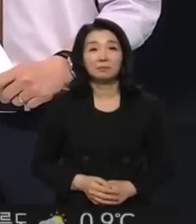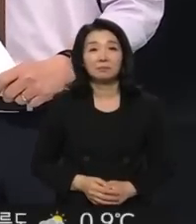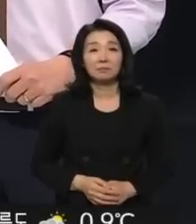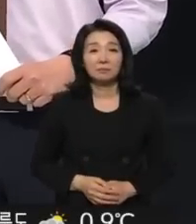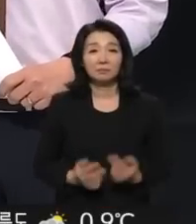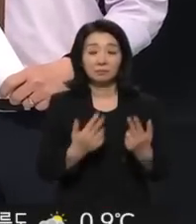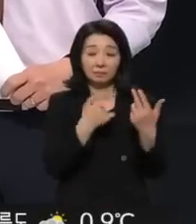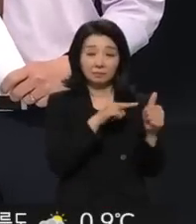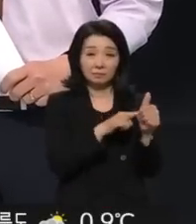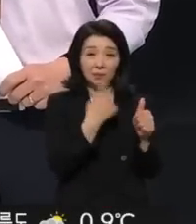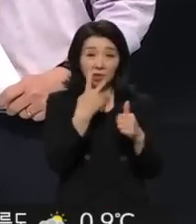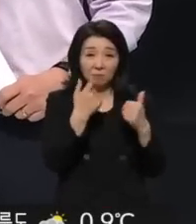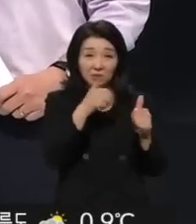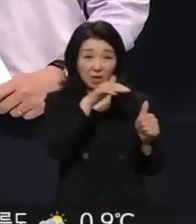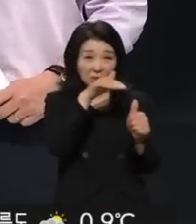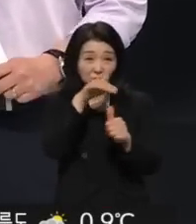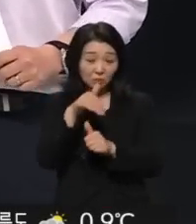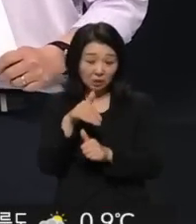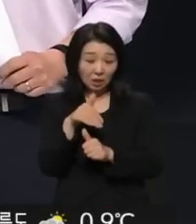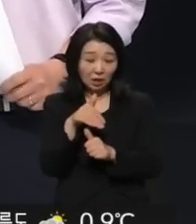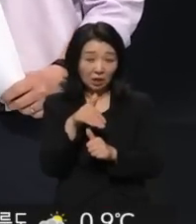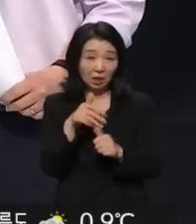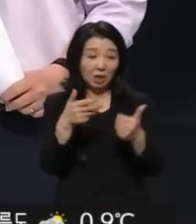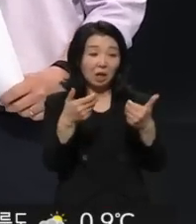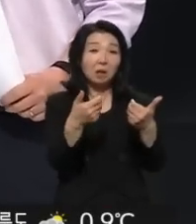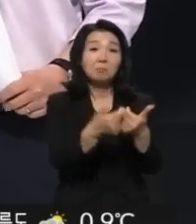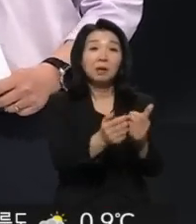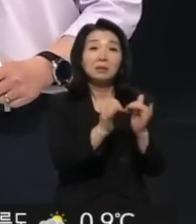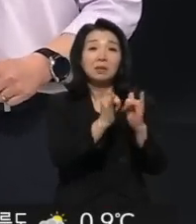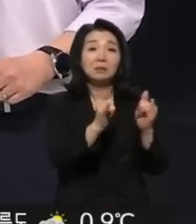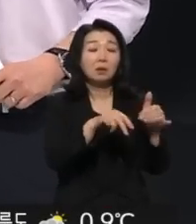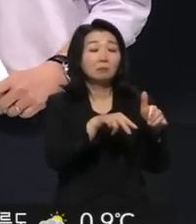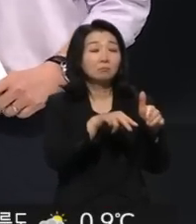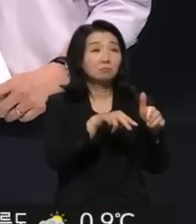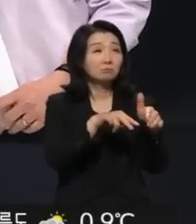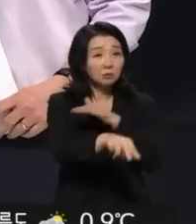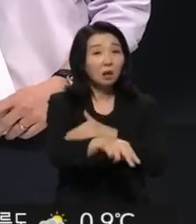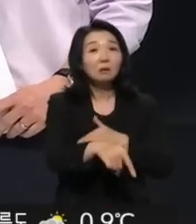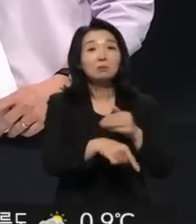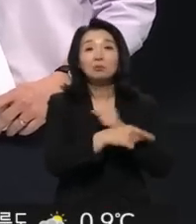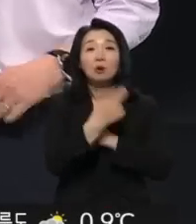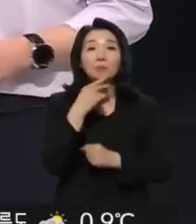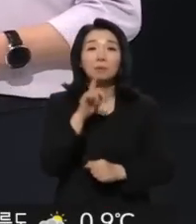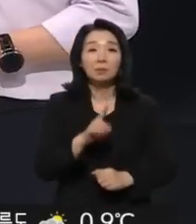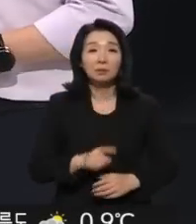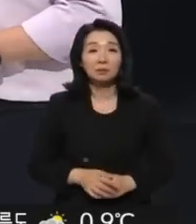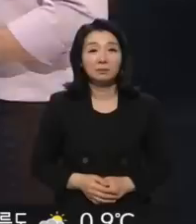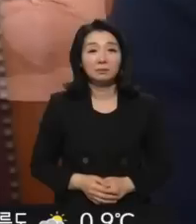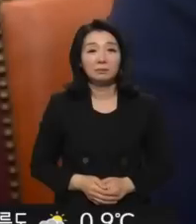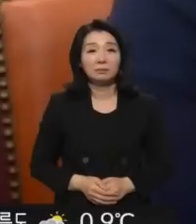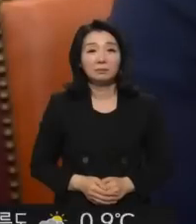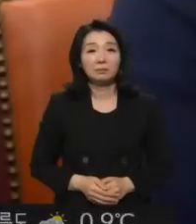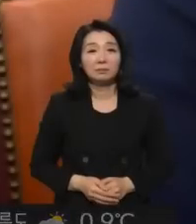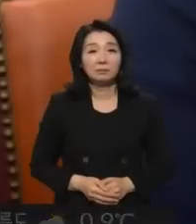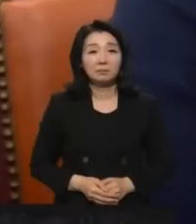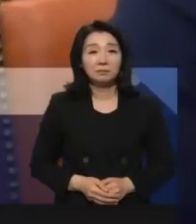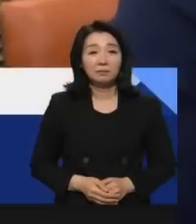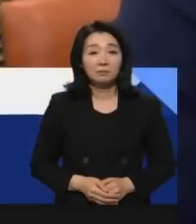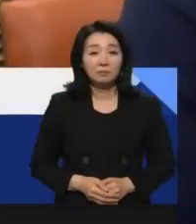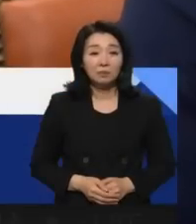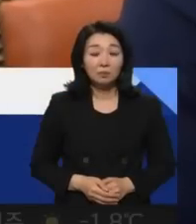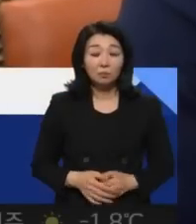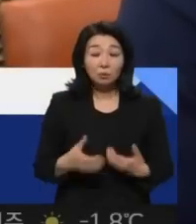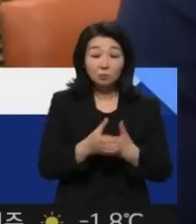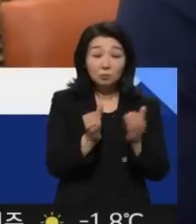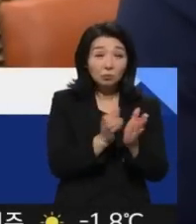이 대표의 검찰 조사 비명계는 피할 이유가 없다는 입장이죠. 저희들이 뭐 피할